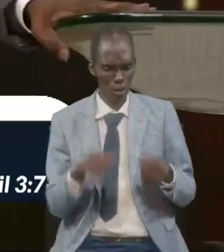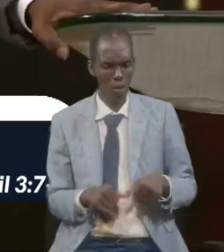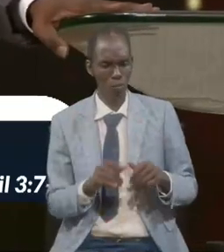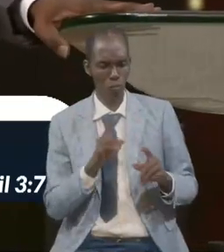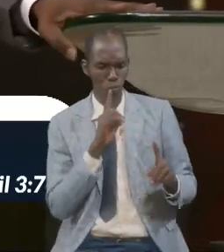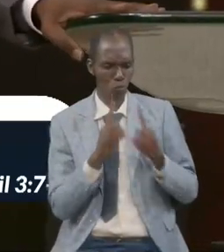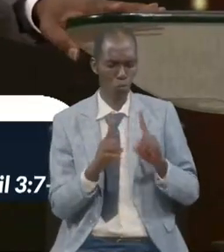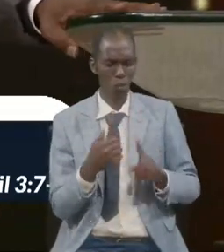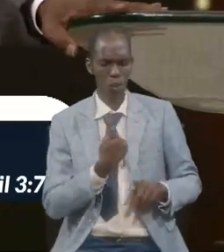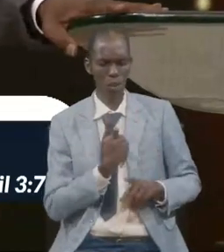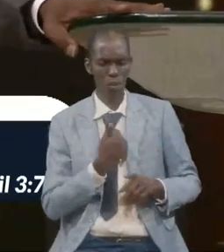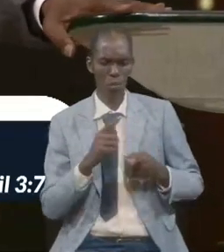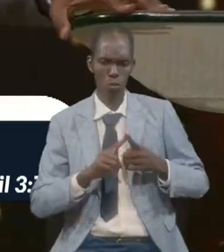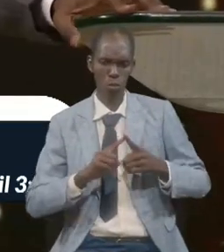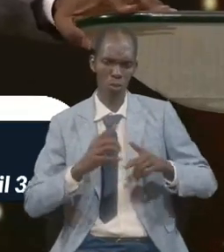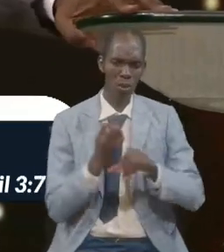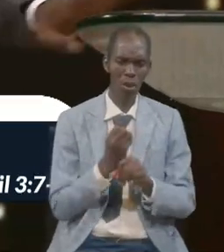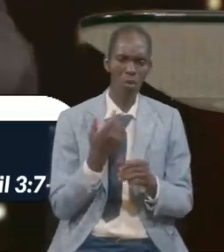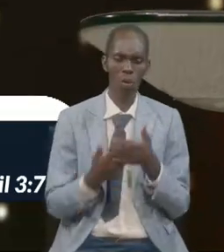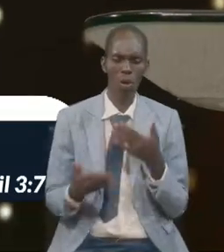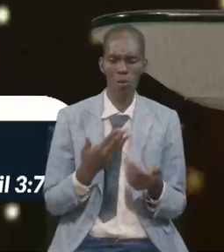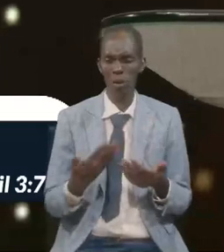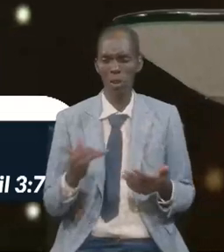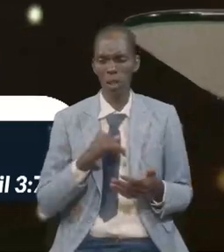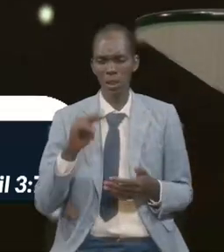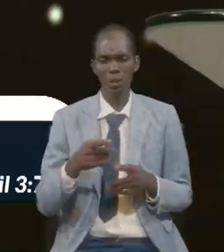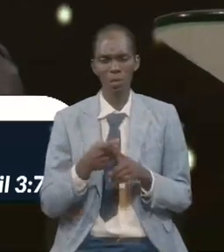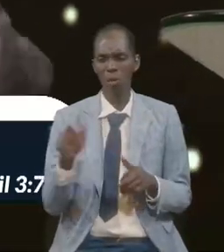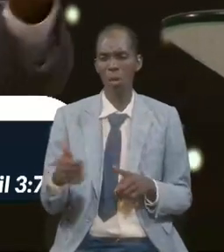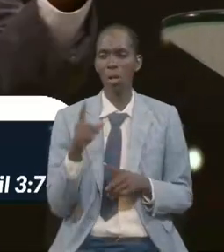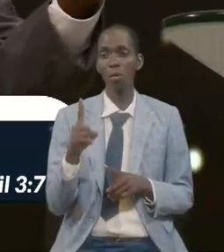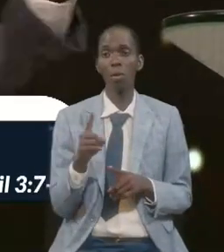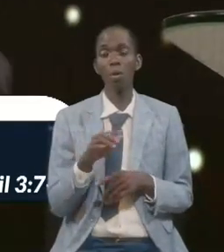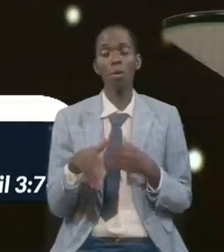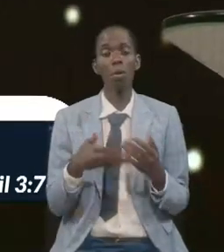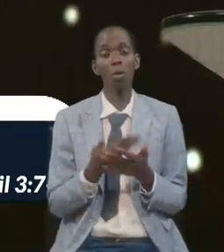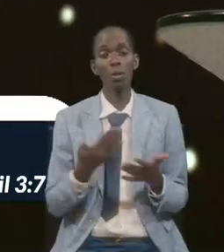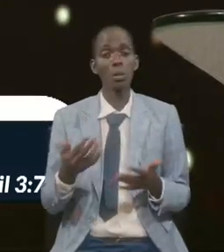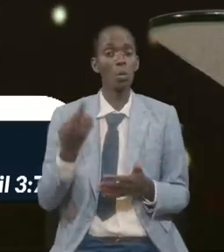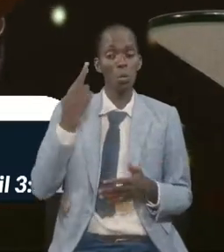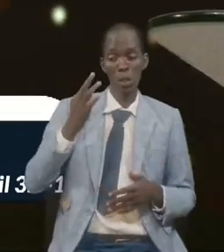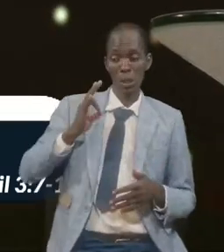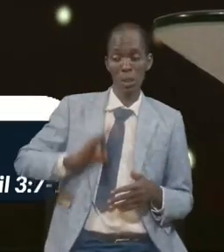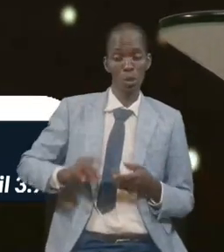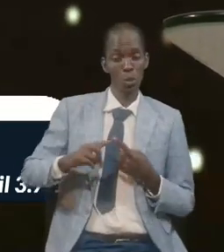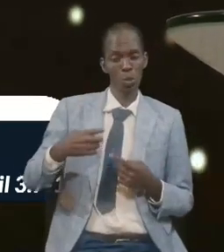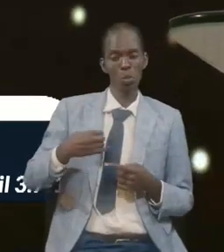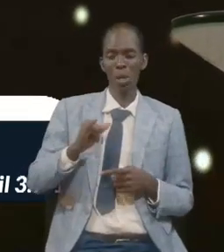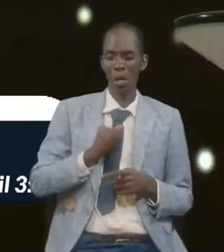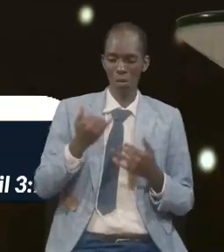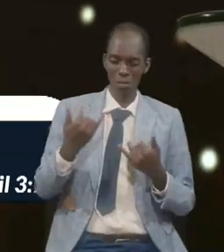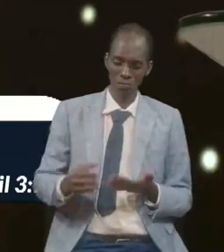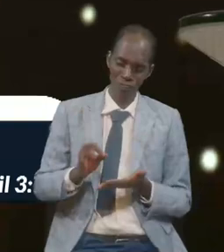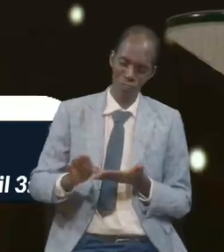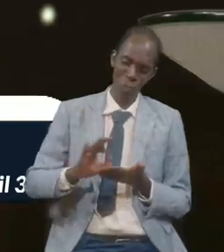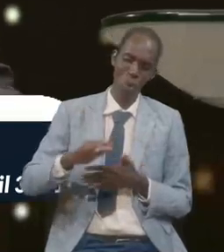peut dire que moi je peux tout ôter de n'importe qui. Et pour moi, mais ces choses qui